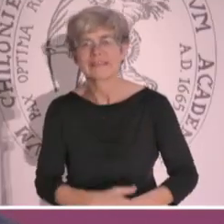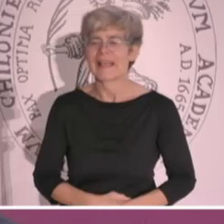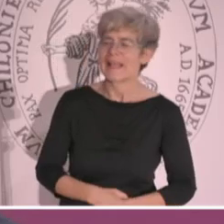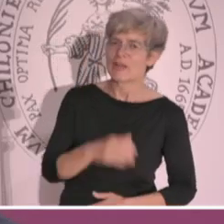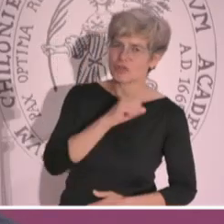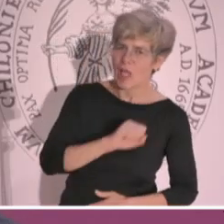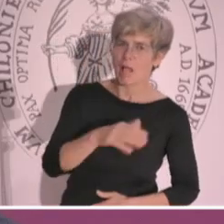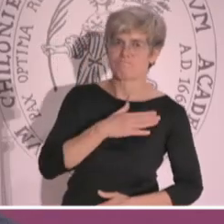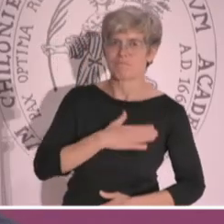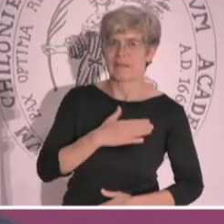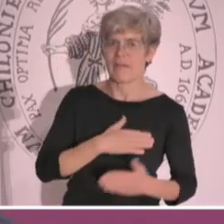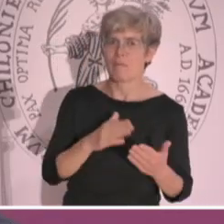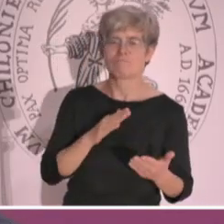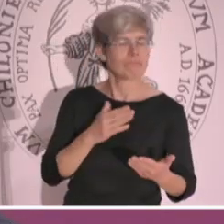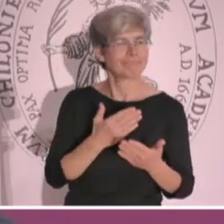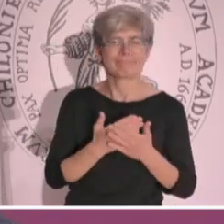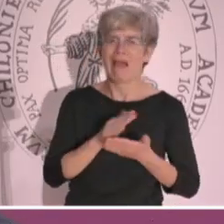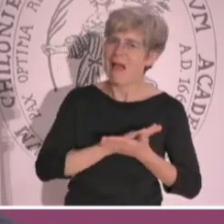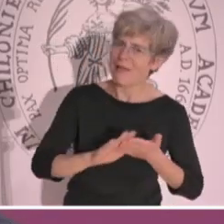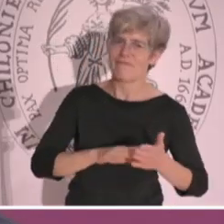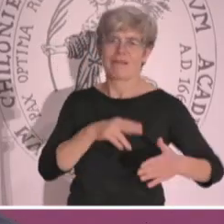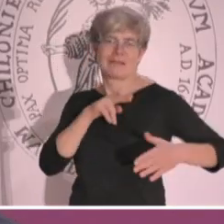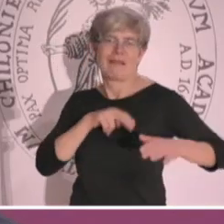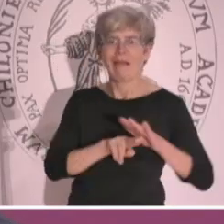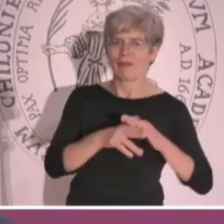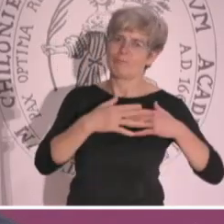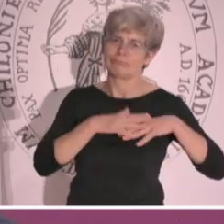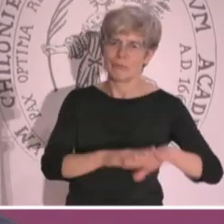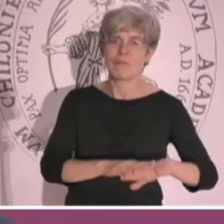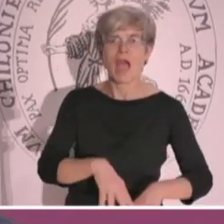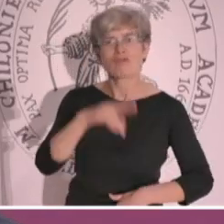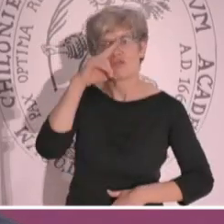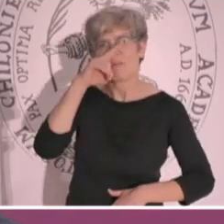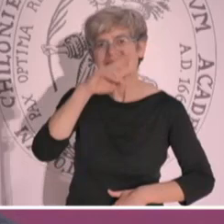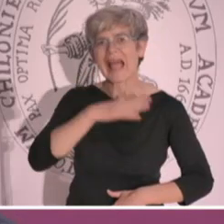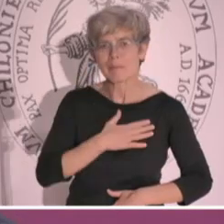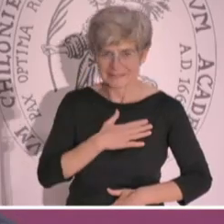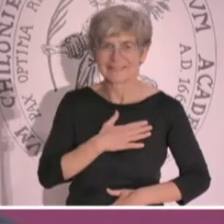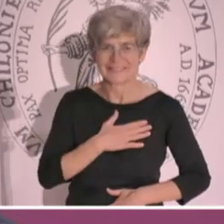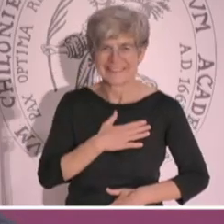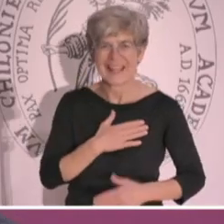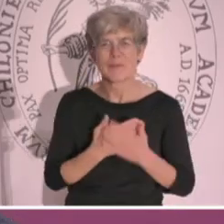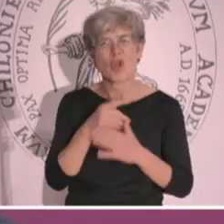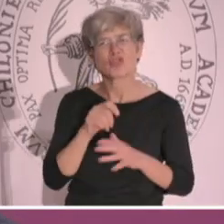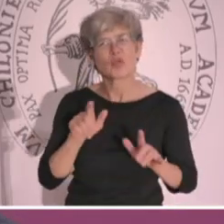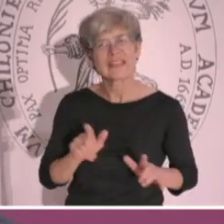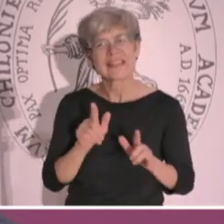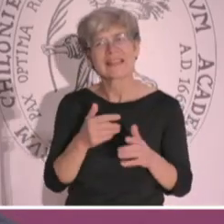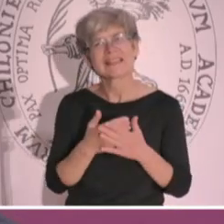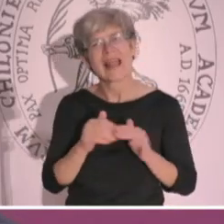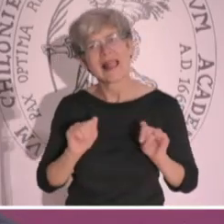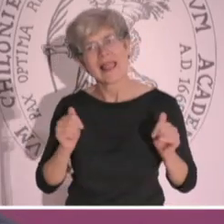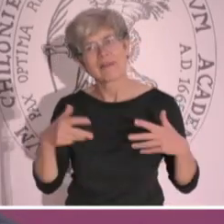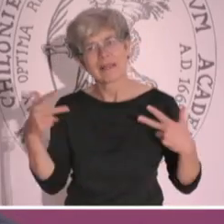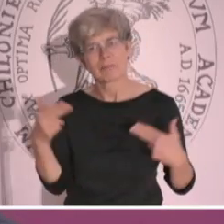reibungsloses Reinkommen, Spaß haben. Das ist ein ganz besonderer Lebensabschnitt. Sie sind selbstbestimmt,